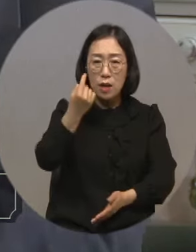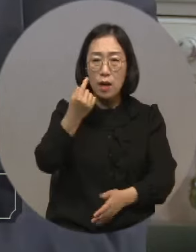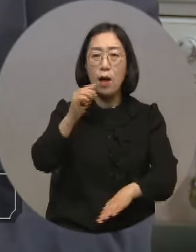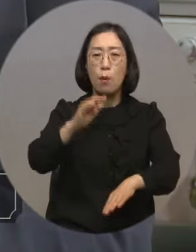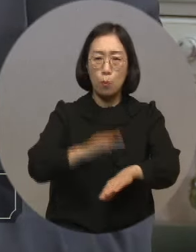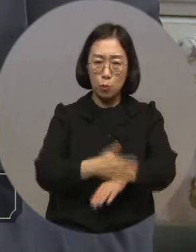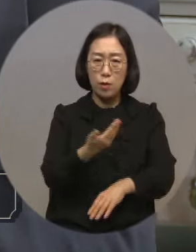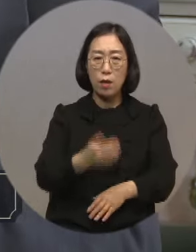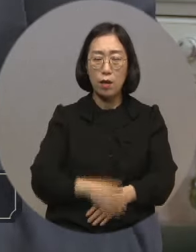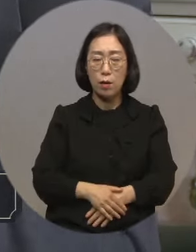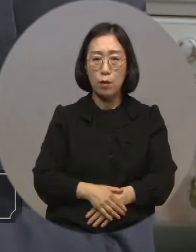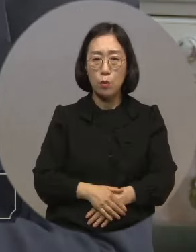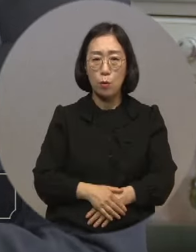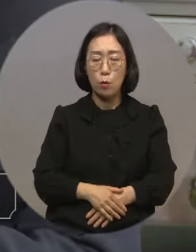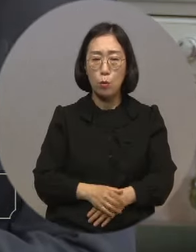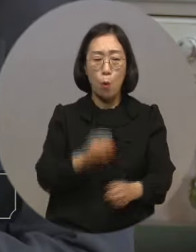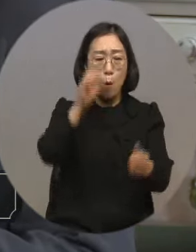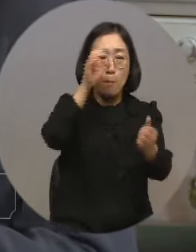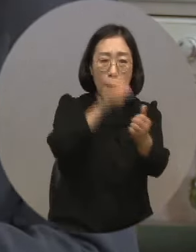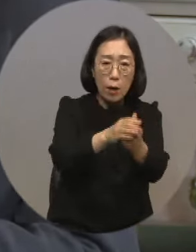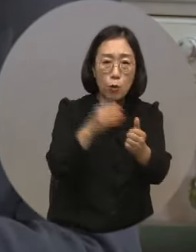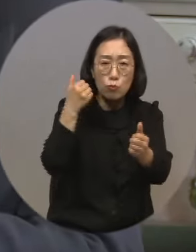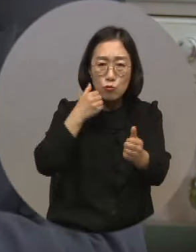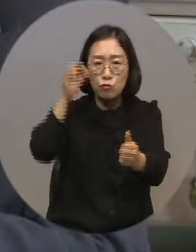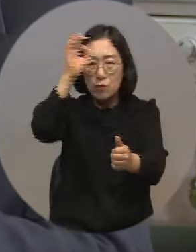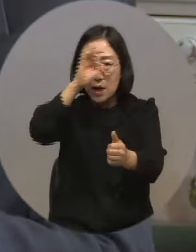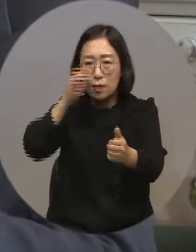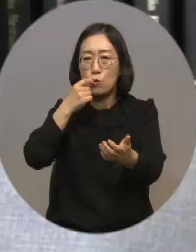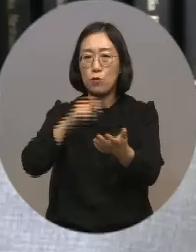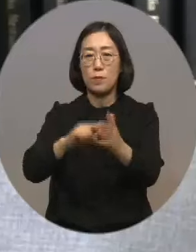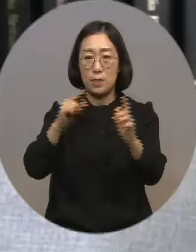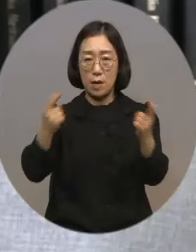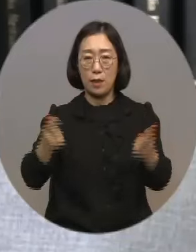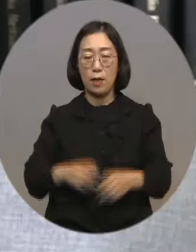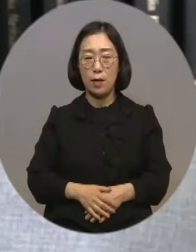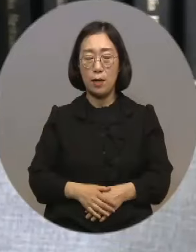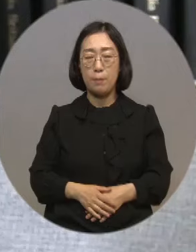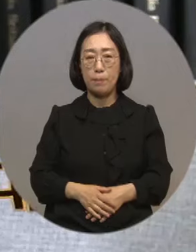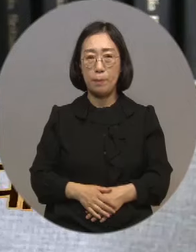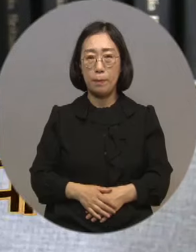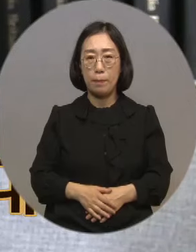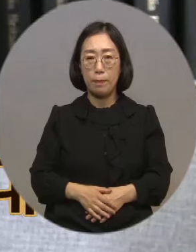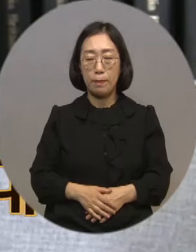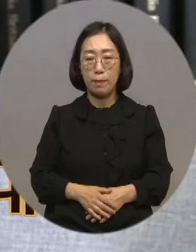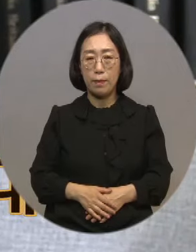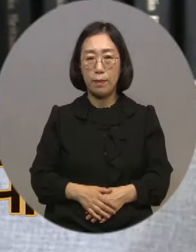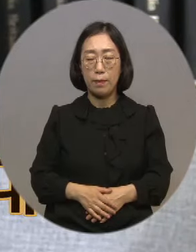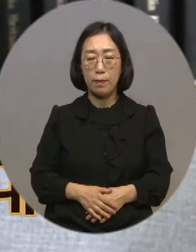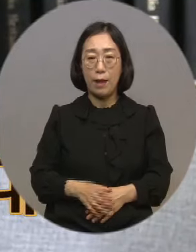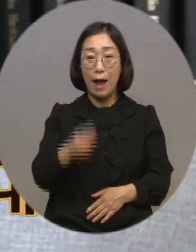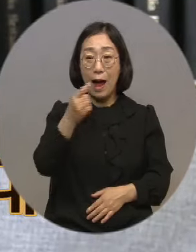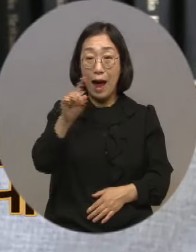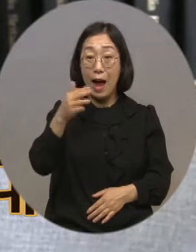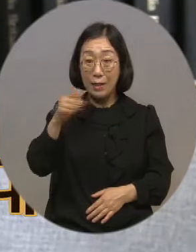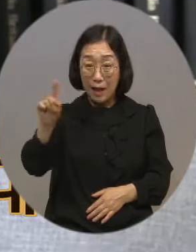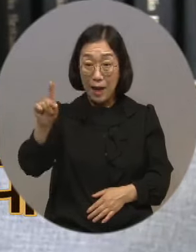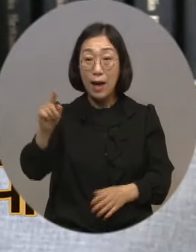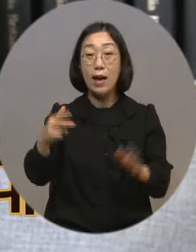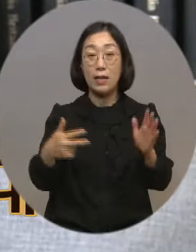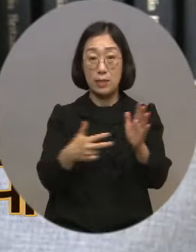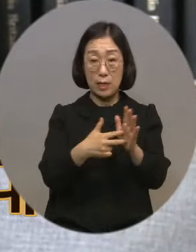걸 해주는 업체를 찾기도 힘들고 그런데 남북 하나재단이나 그다음에 아산상의